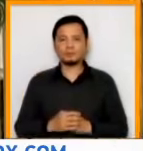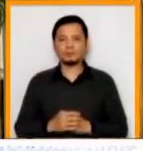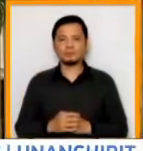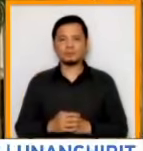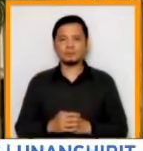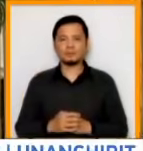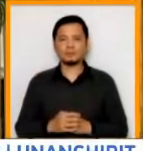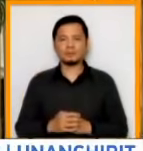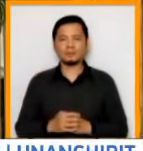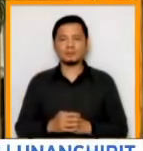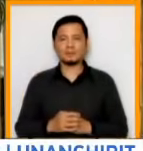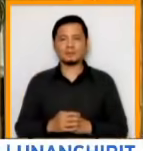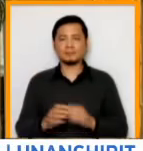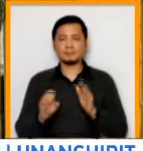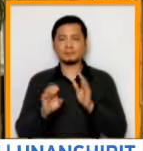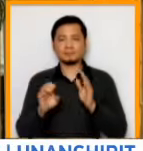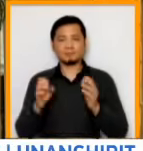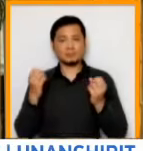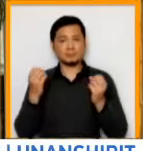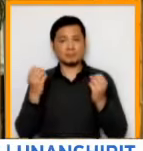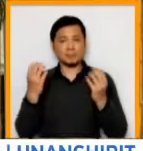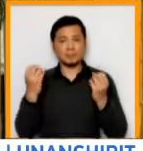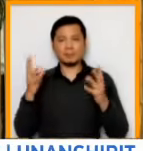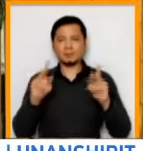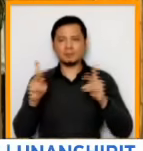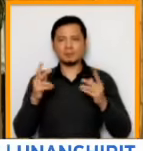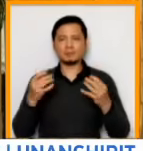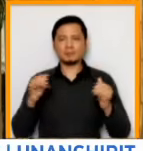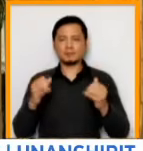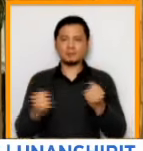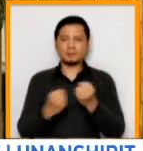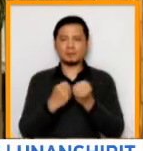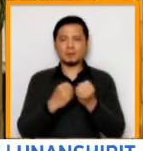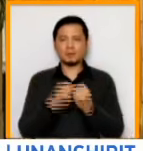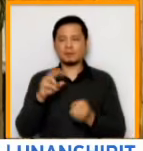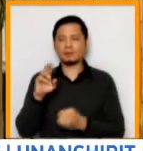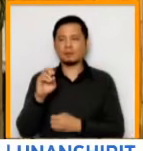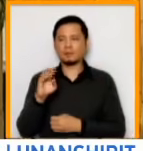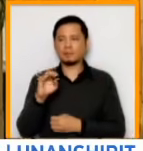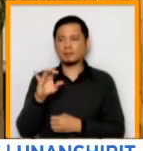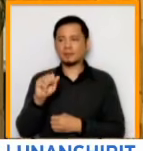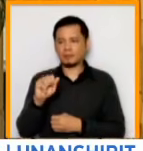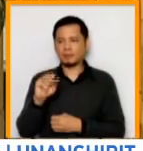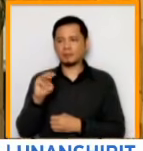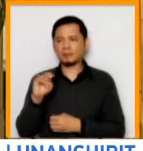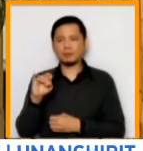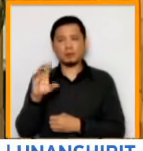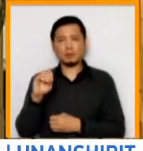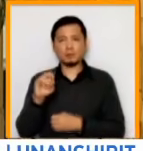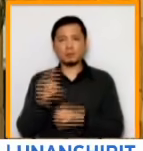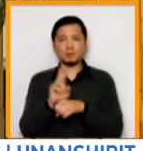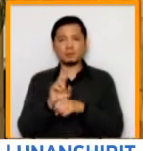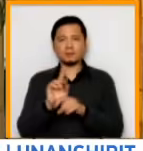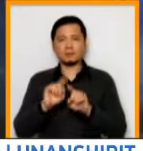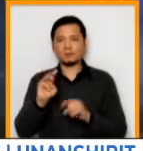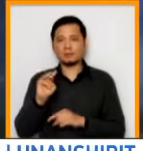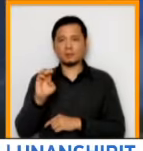dahil sa pagsuporta kay Rabiya Mateo, pati na rin sa paggawa ng news. Panoorin natin to.